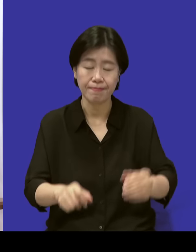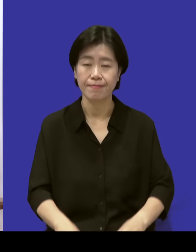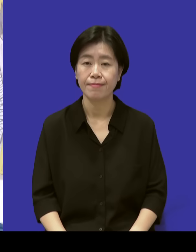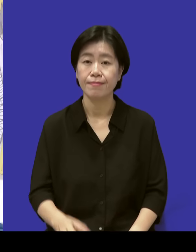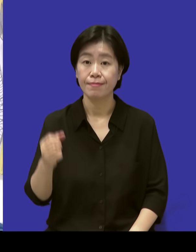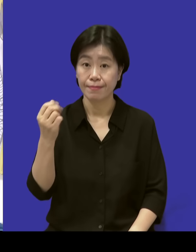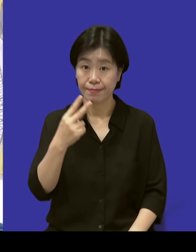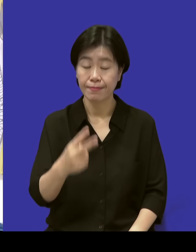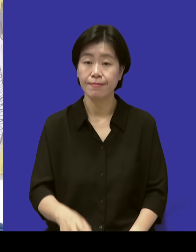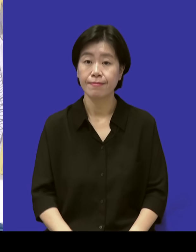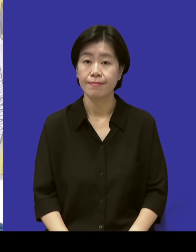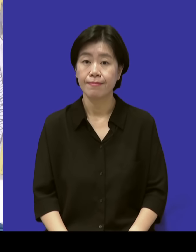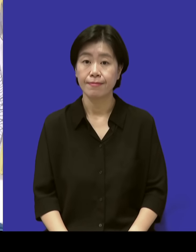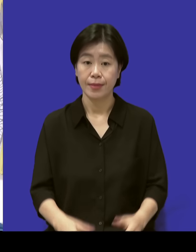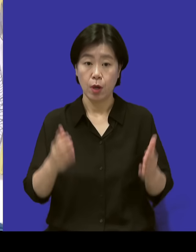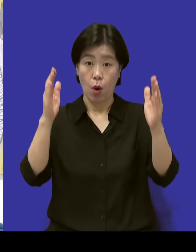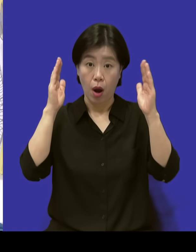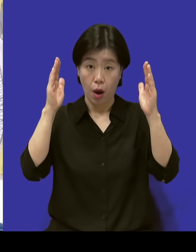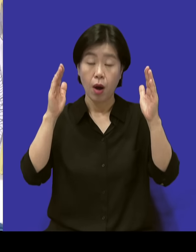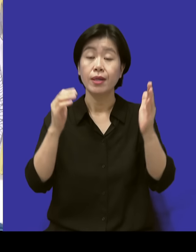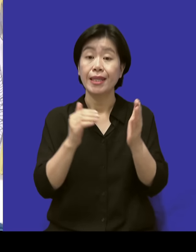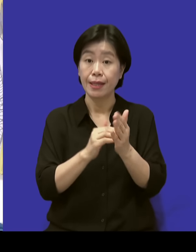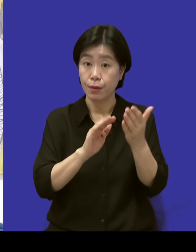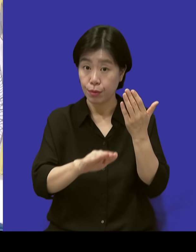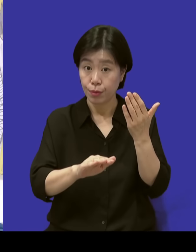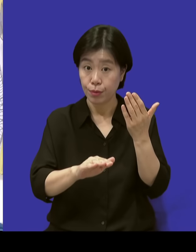그리고 학교 끝나면은